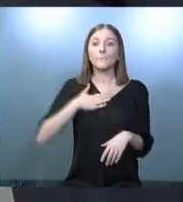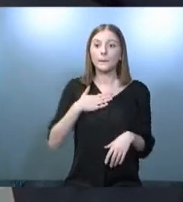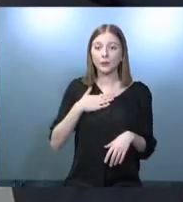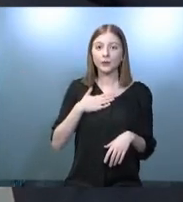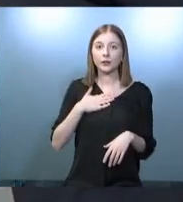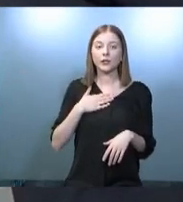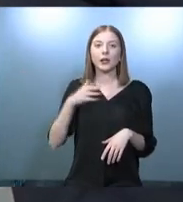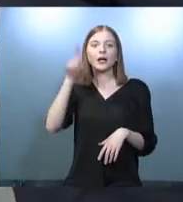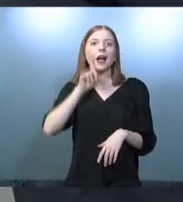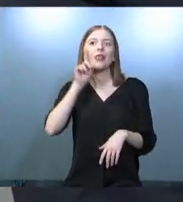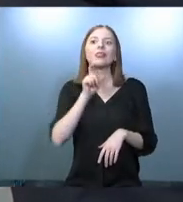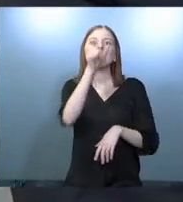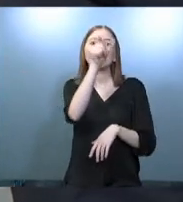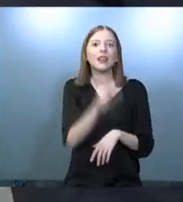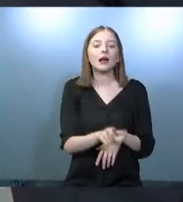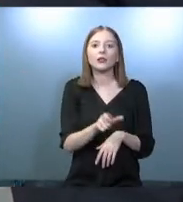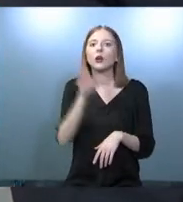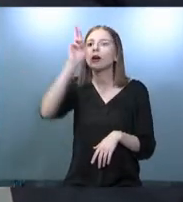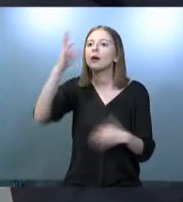Mes matome